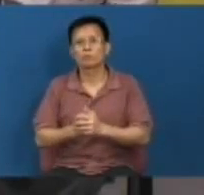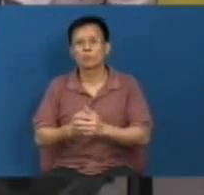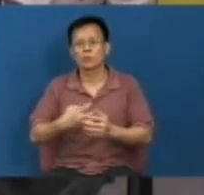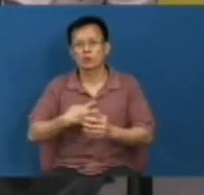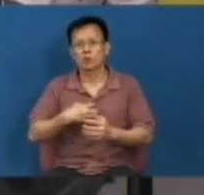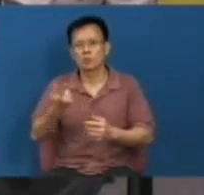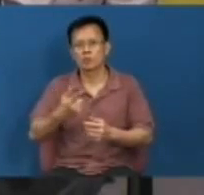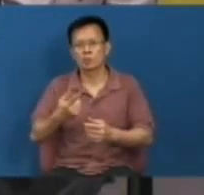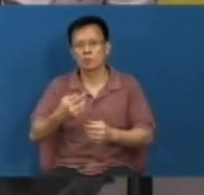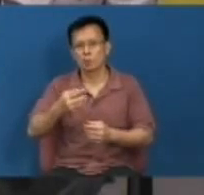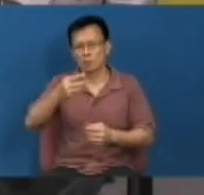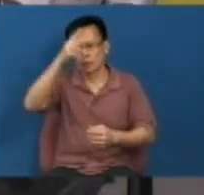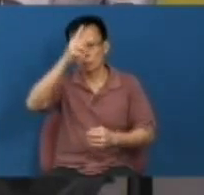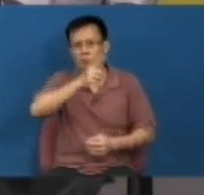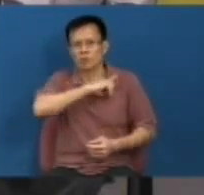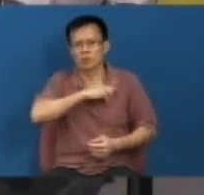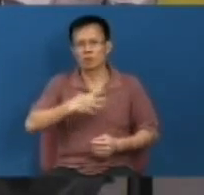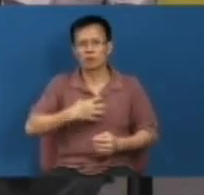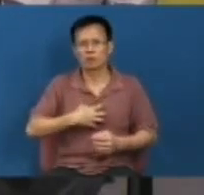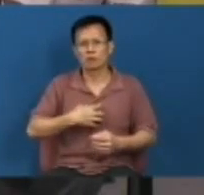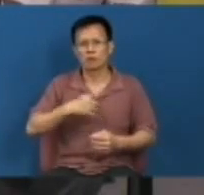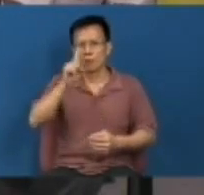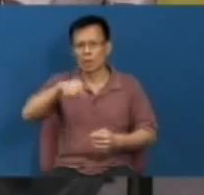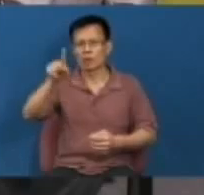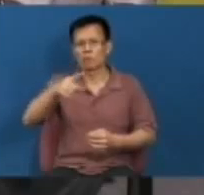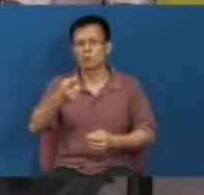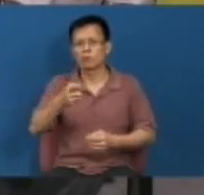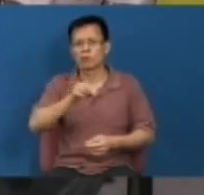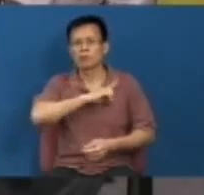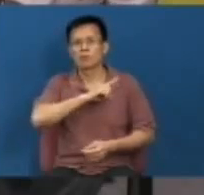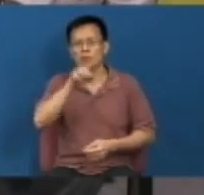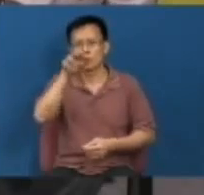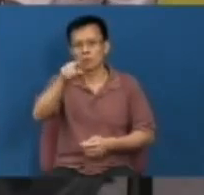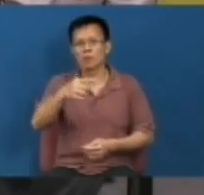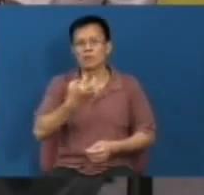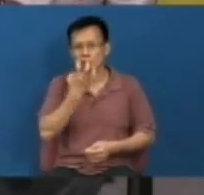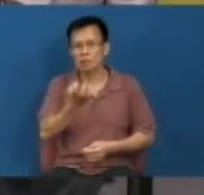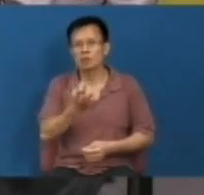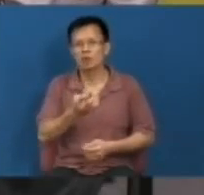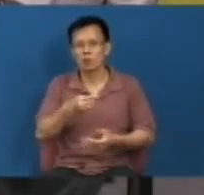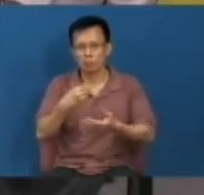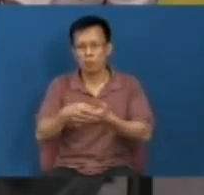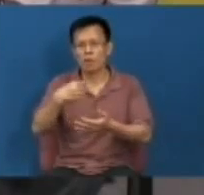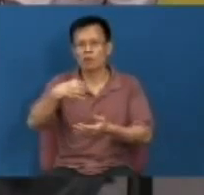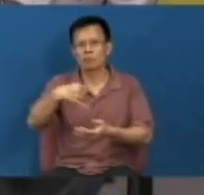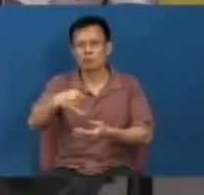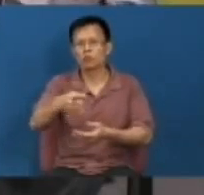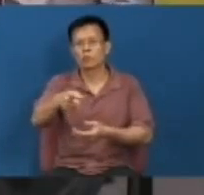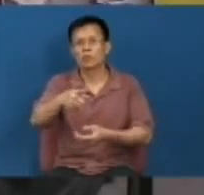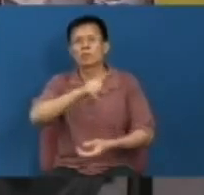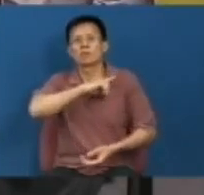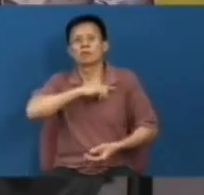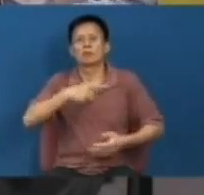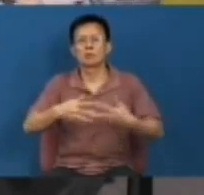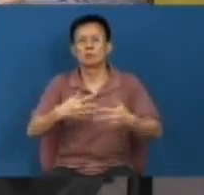嘅嘢係好啱嘅，即係你蝕底啊，或者你買唔翻啊，或者你係你個人嘅事。 即係博你